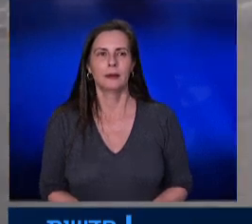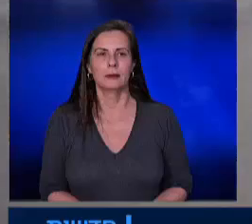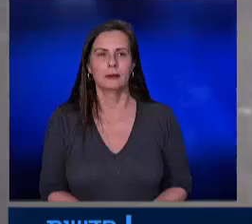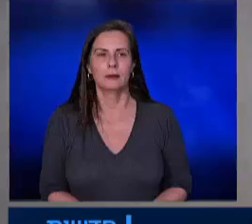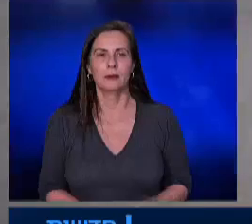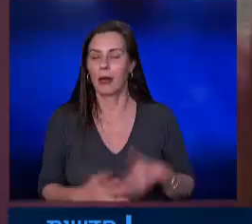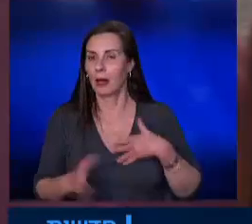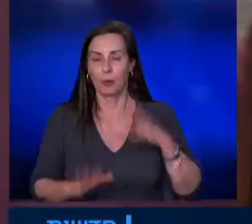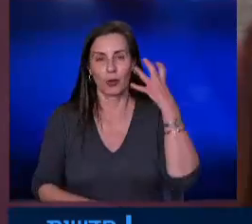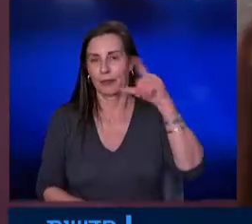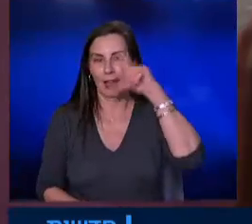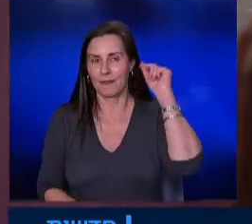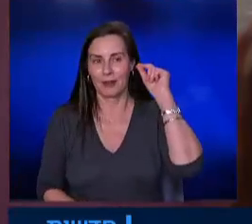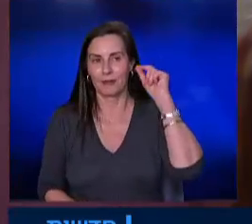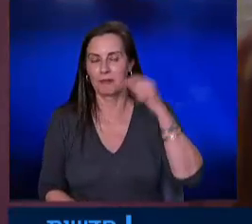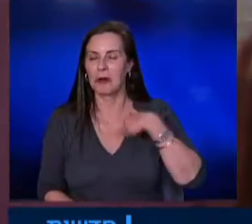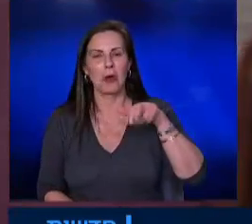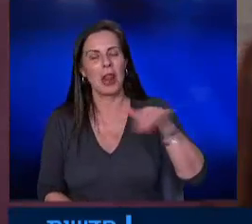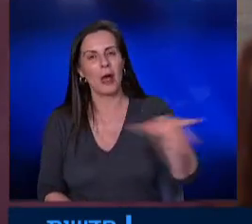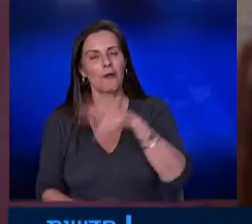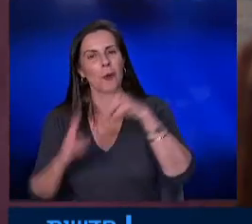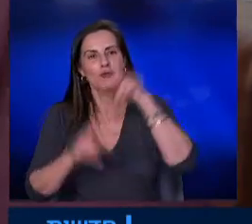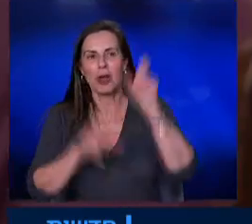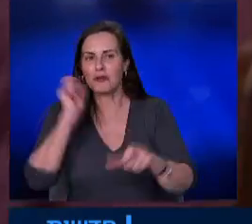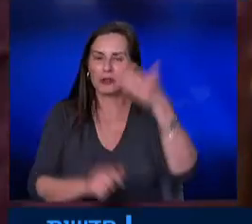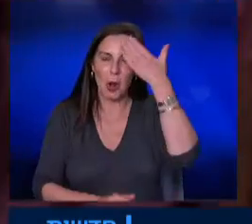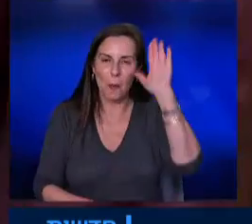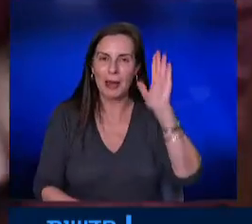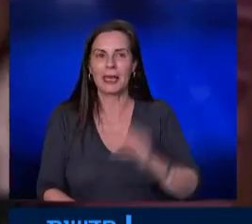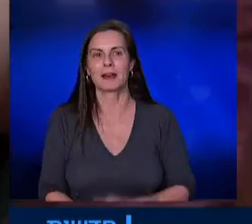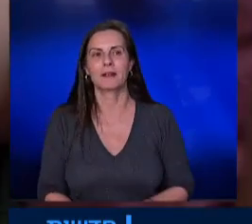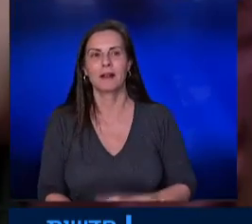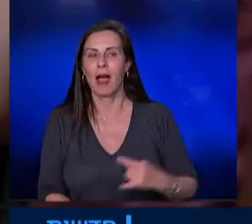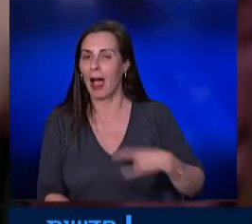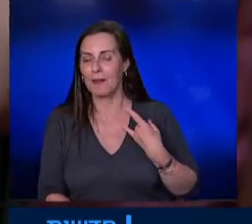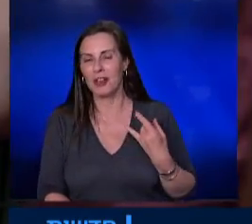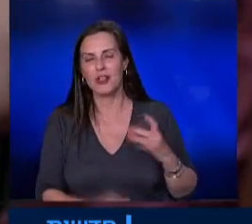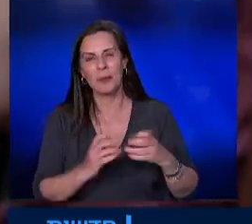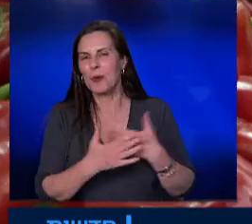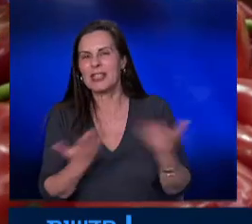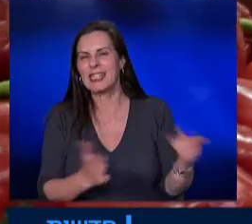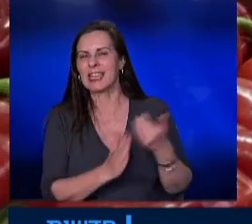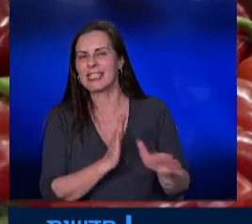אני מאוד אוהב את תל אביב. אתה יוצא לרחוב, אתה פוגש אנשים שאתה לא מכיר אותם. חוויה שבקיבוץ היא חסרה.